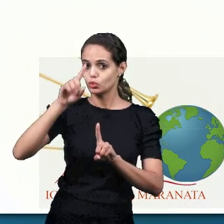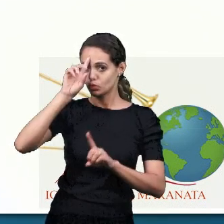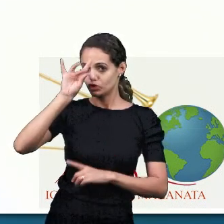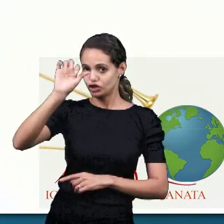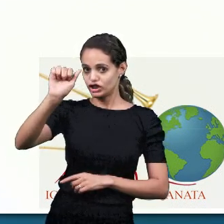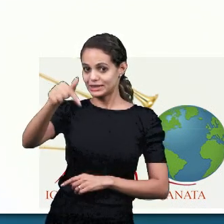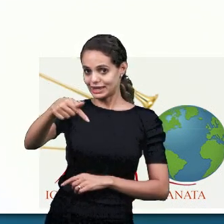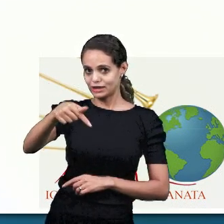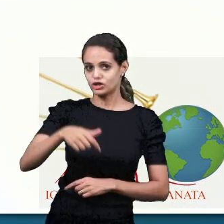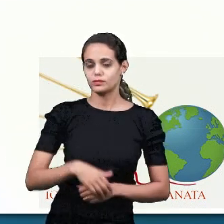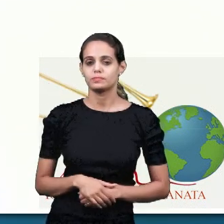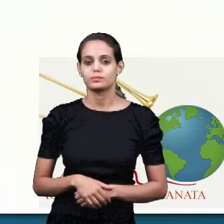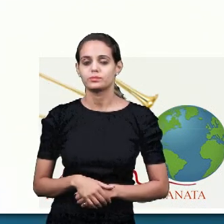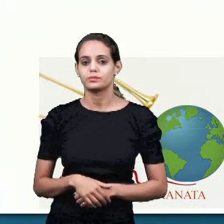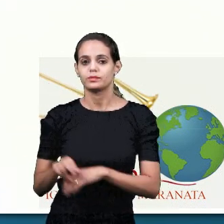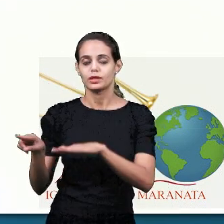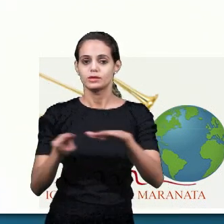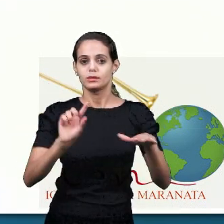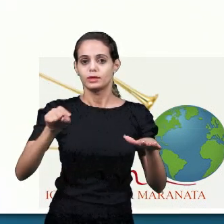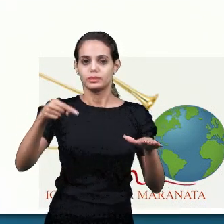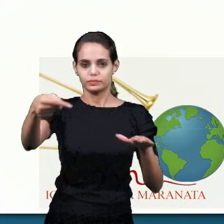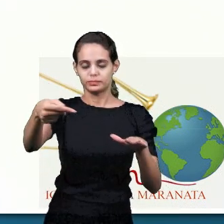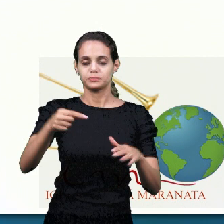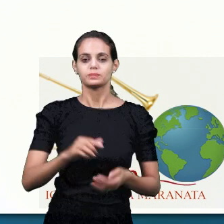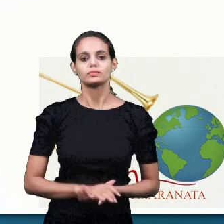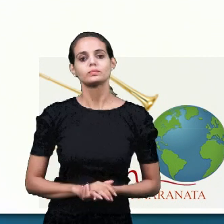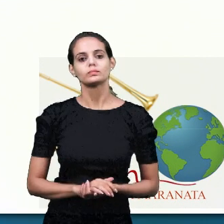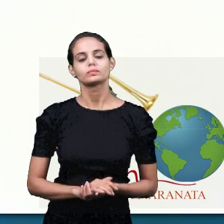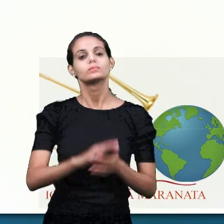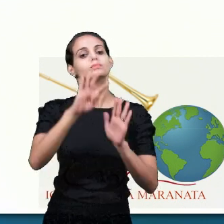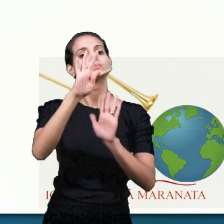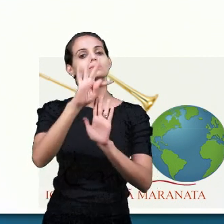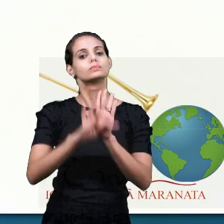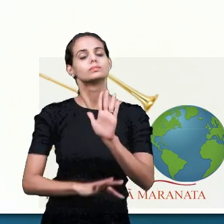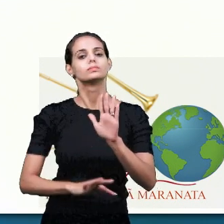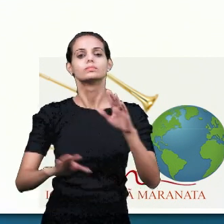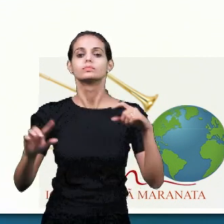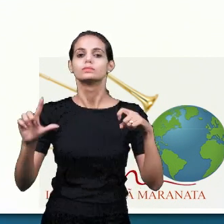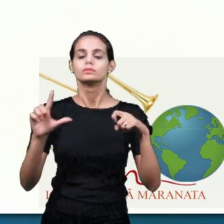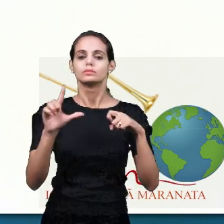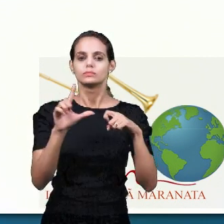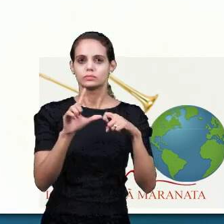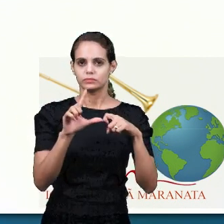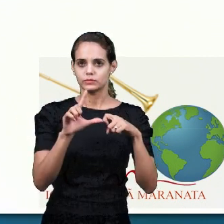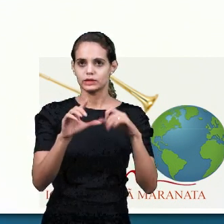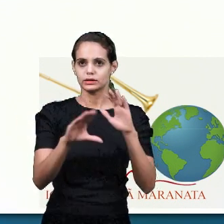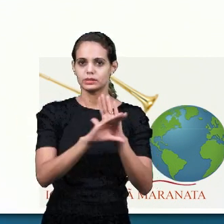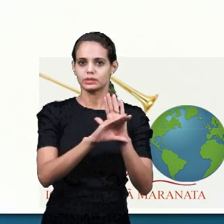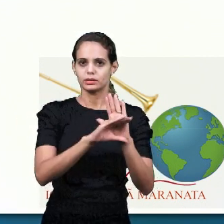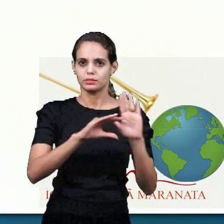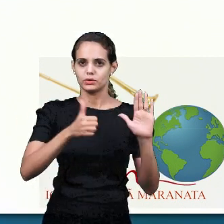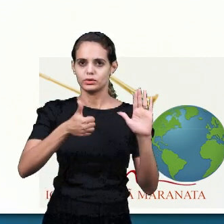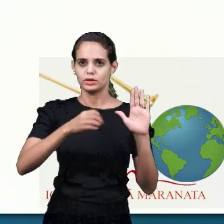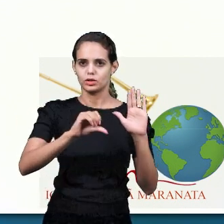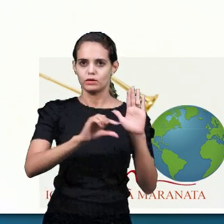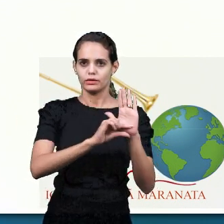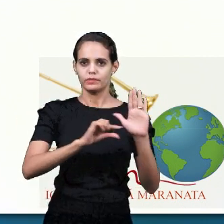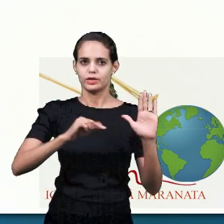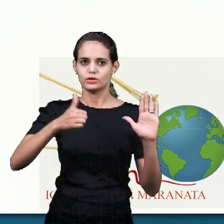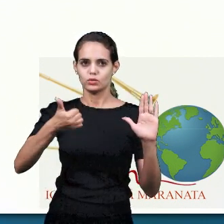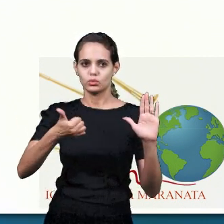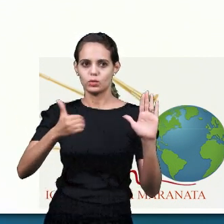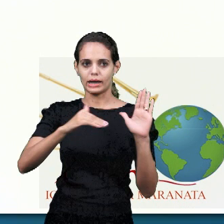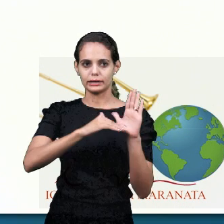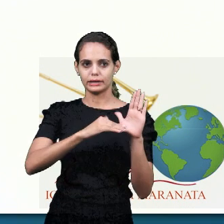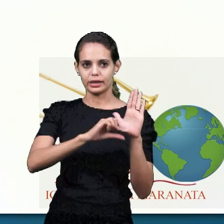pour la prochaine école biblique dominicale. Dans le texte de Luc, chapitre 19, versets de 1 à 10, quel est le